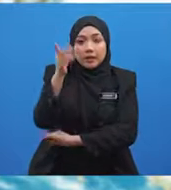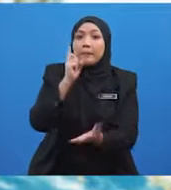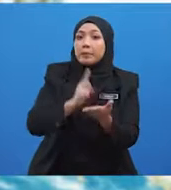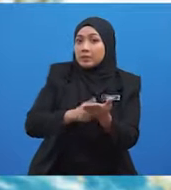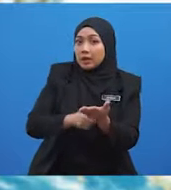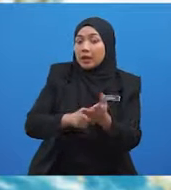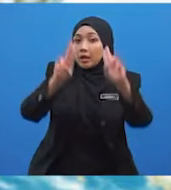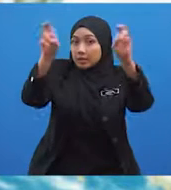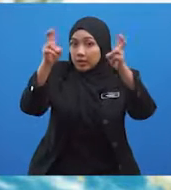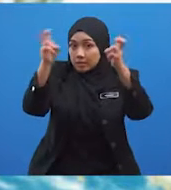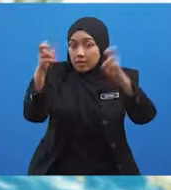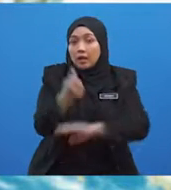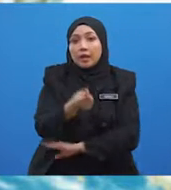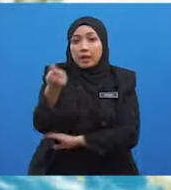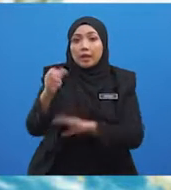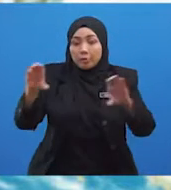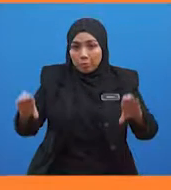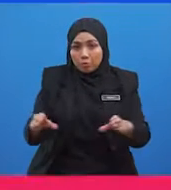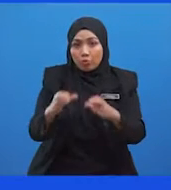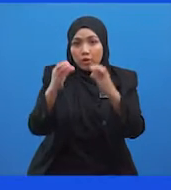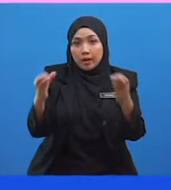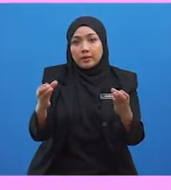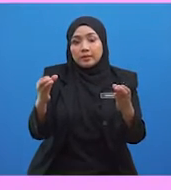membuat keputusan kualitatif.